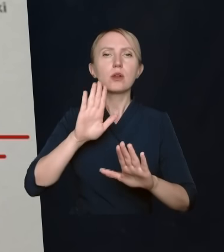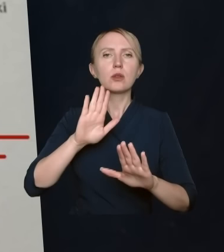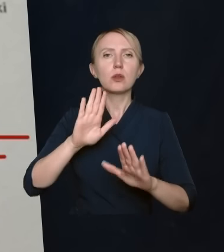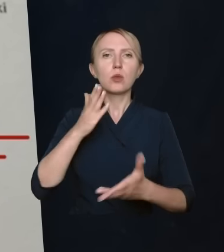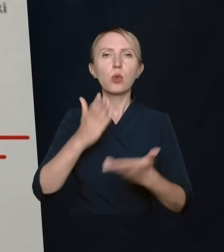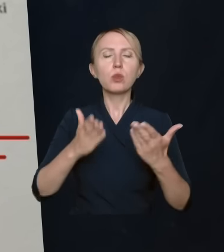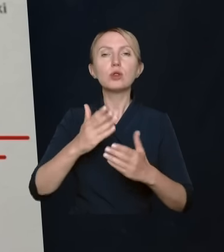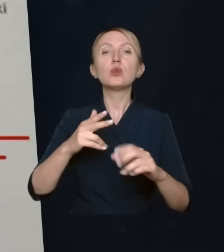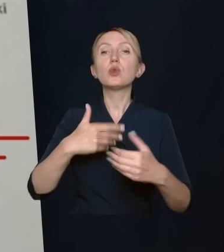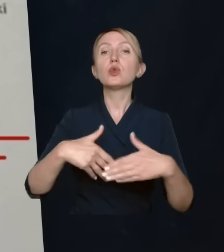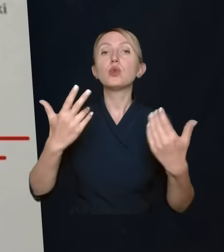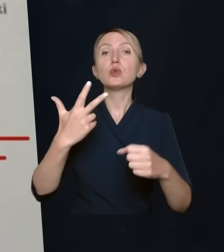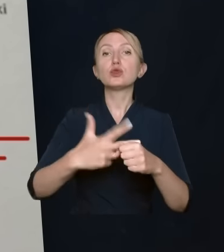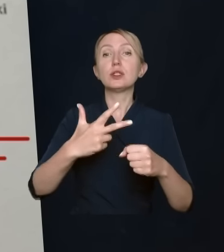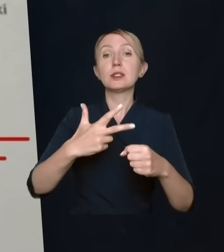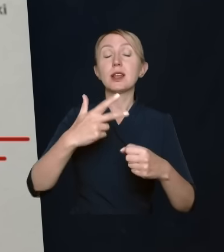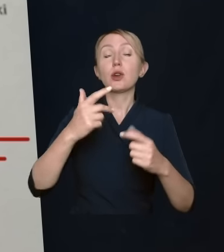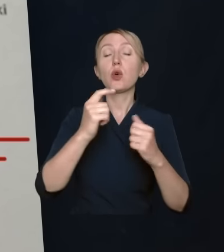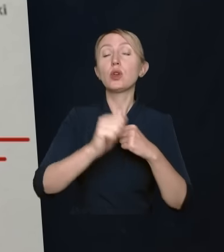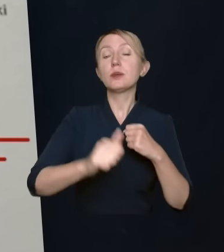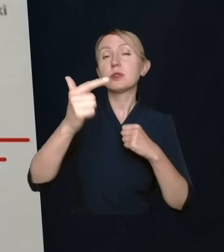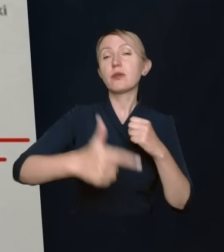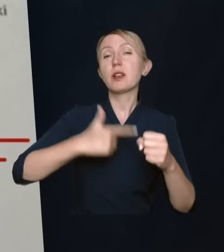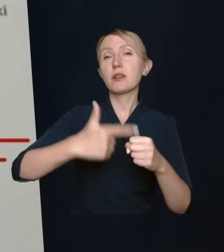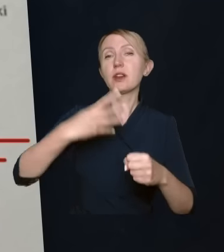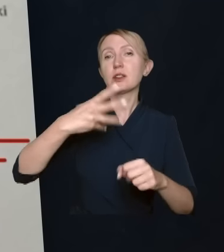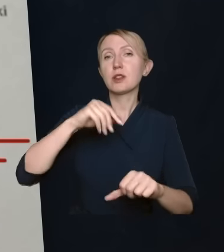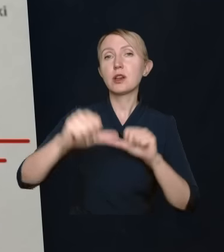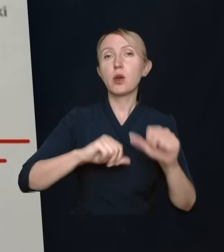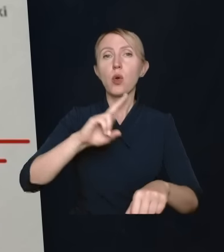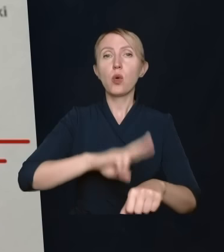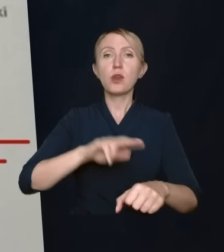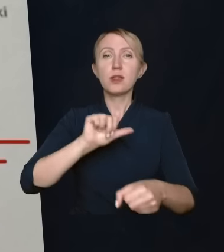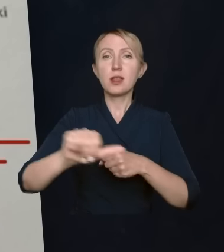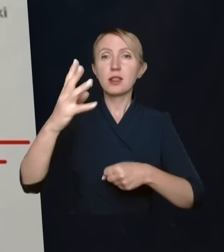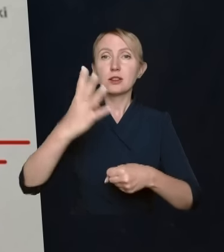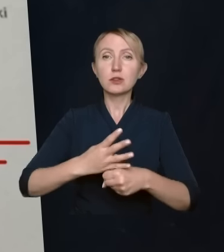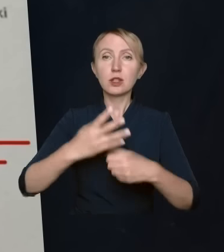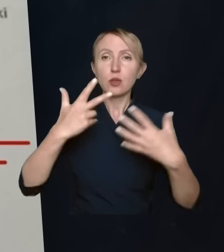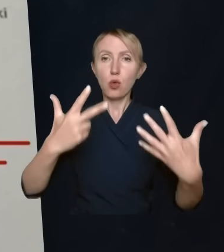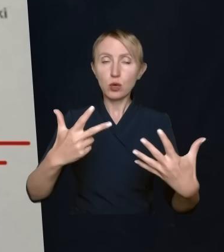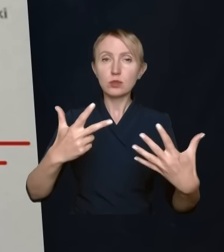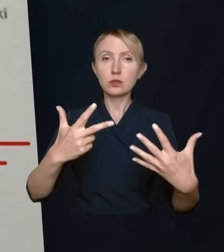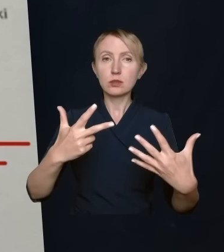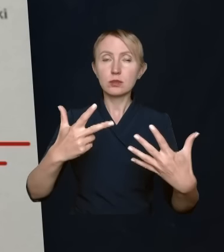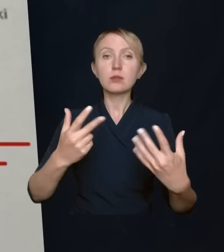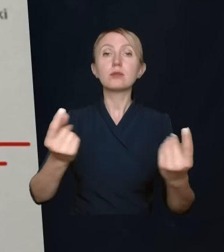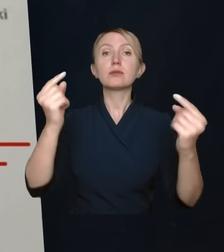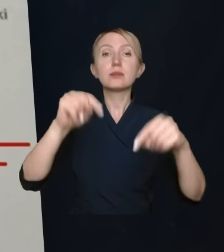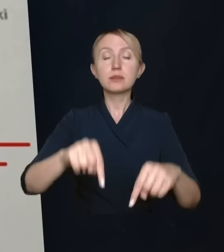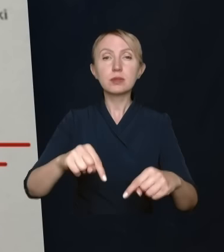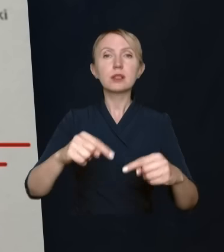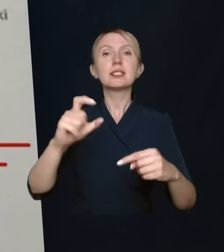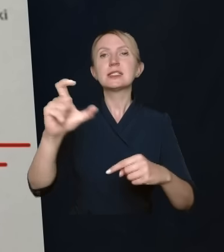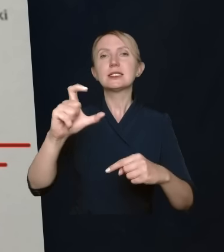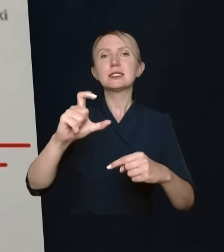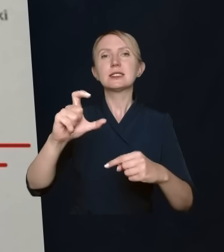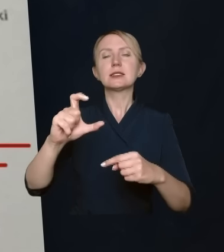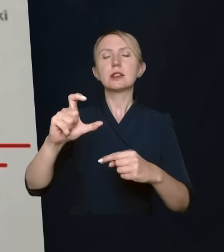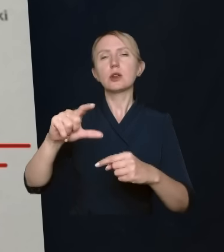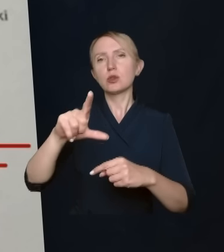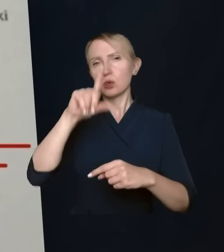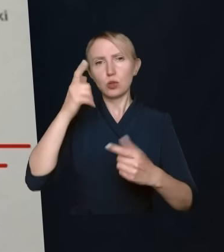dniu 30 lipca 2024 roku o godzinie 11.48 zjawił się na hali sekcji Ceton Lublin człowiek